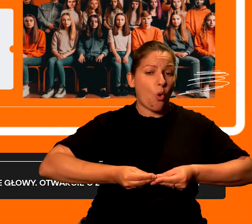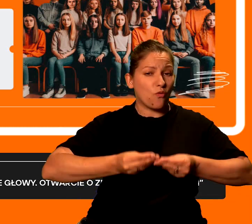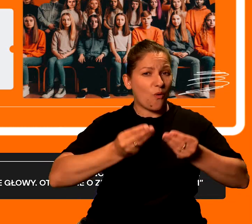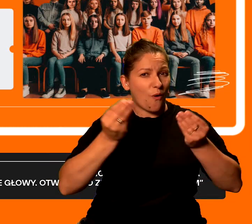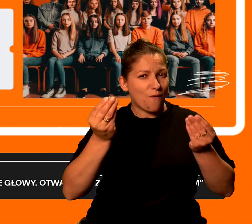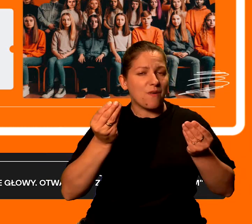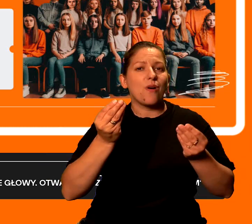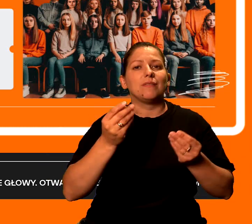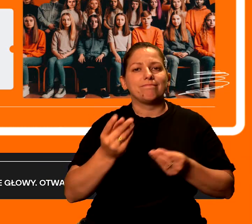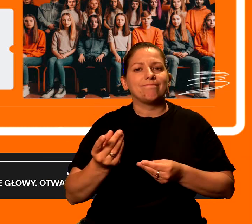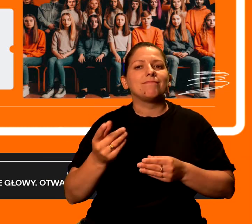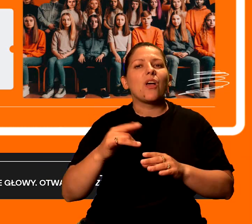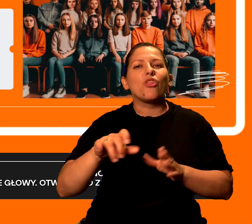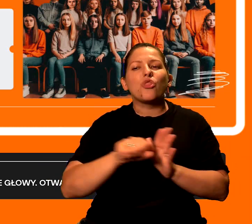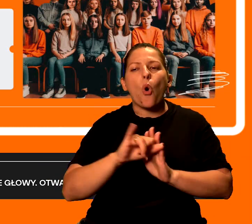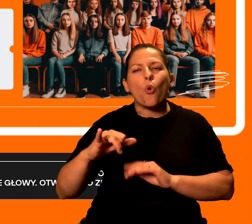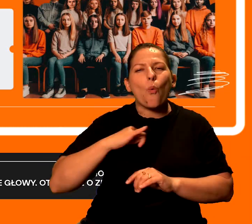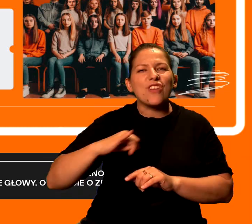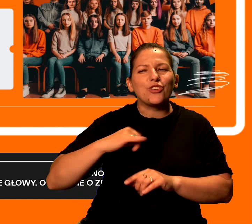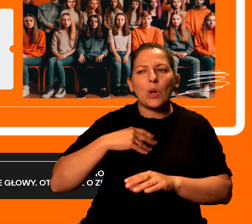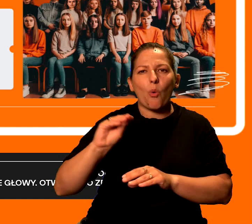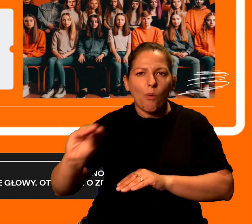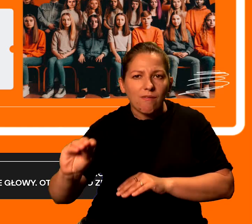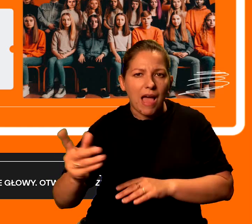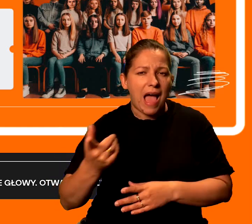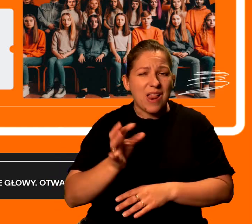zazwyczaj zwracają się do rówieśników, ale młodzi ludzie